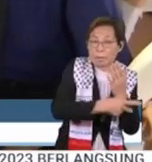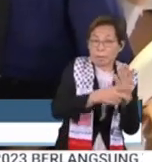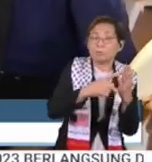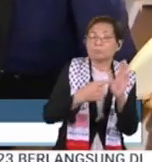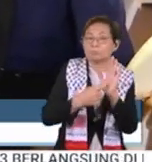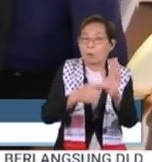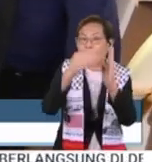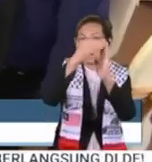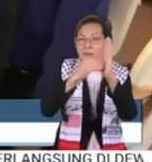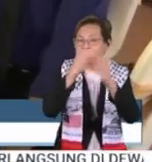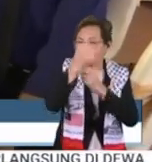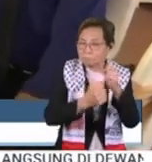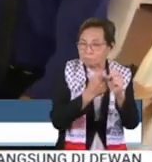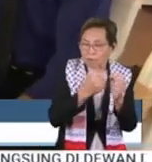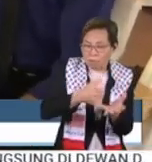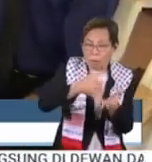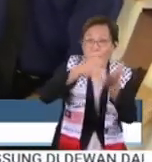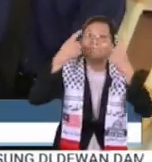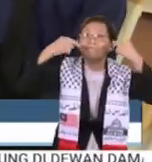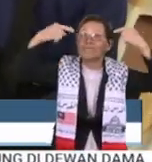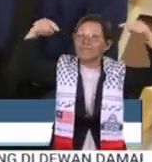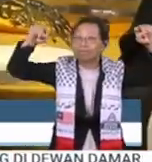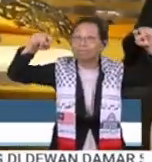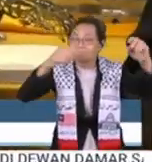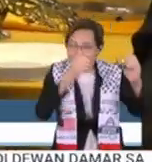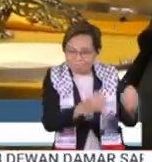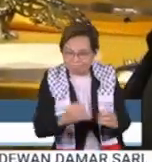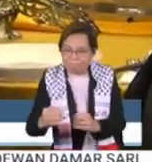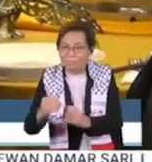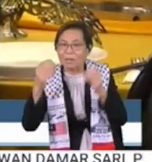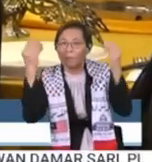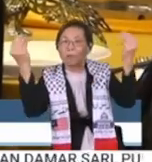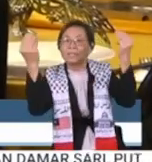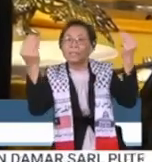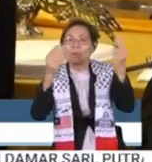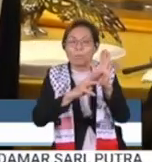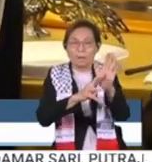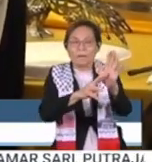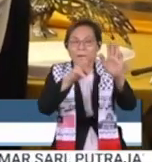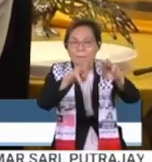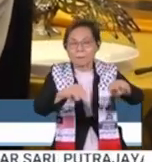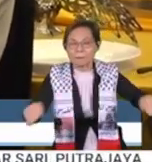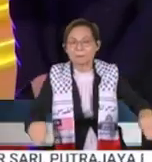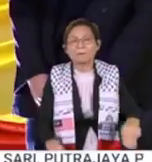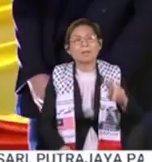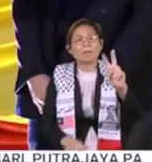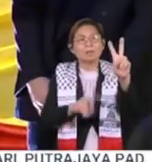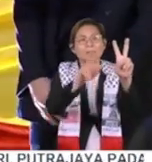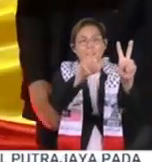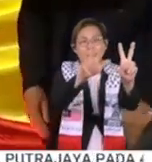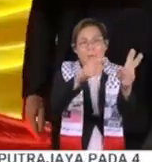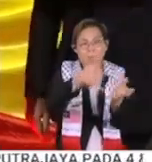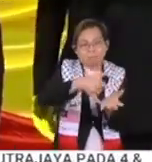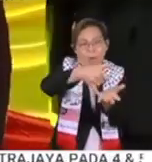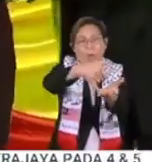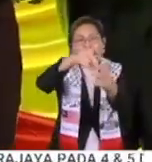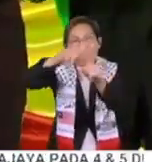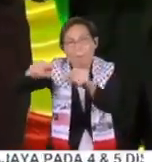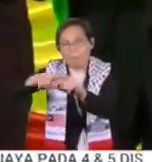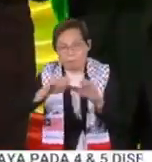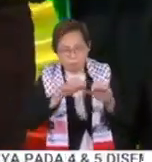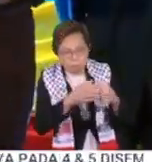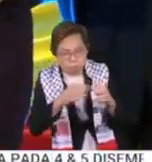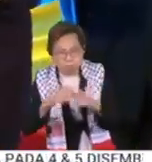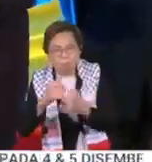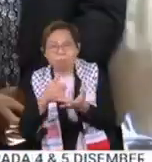tersebut merupakan acara tahunan anugerah kecemerlangan yang dianjurkan Majlis Perwakilan Pelajar. Sebanyak 23 anugerah dalam pelbagai